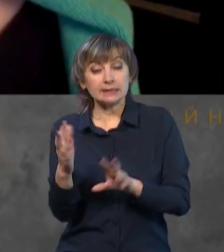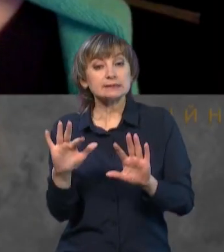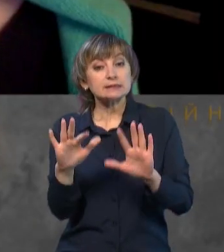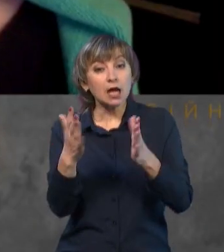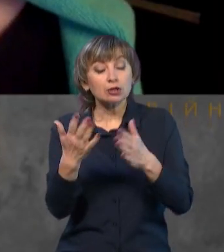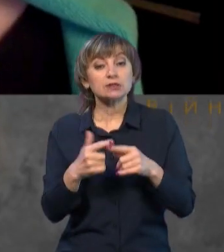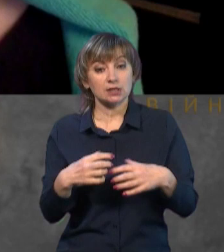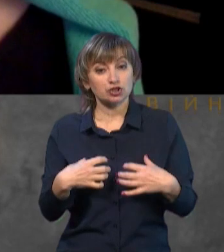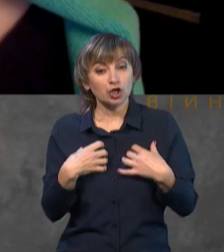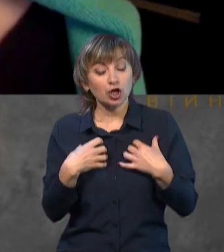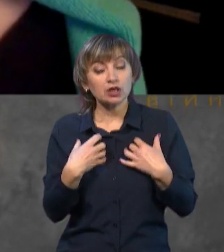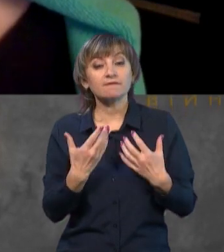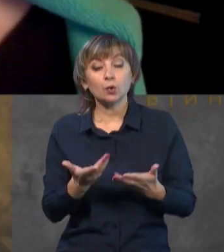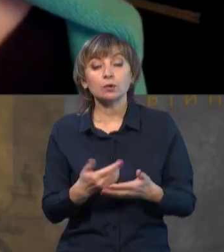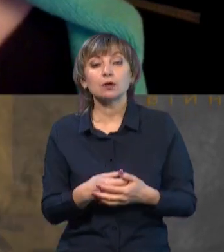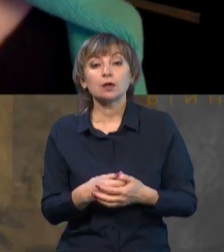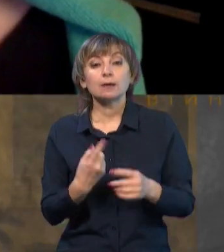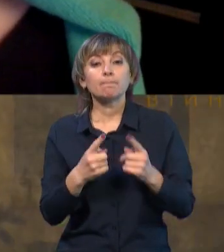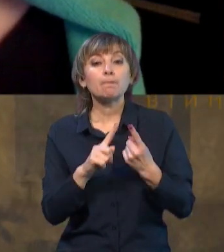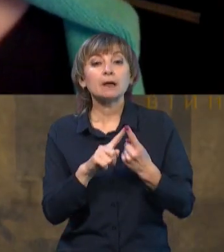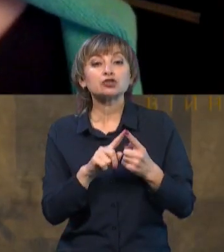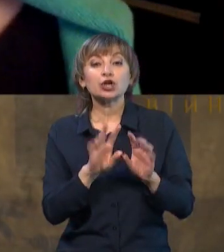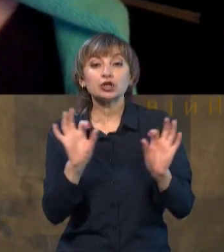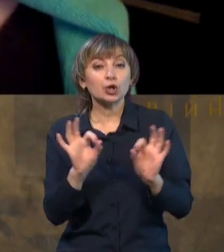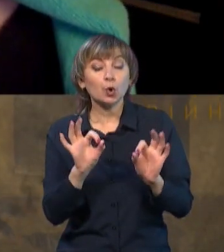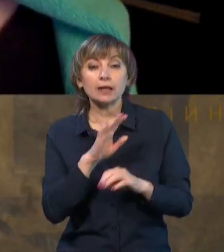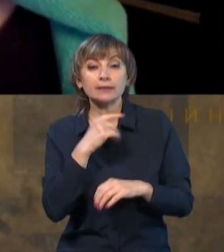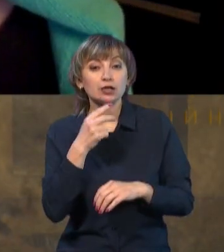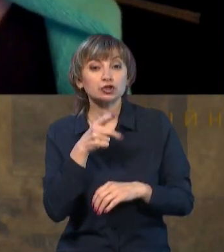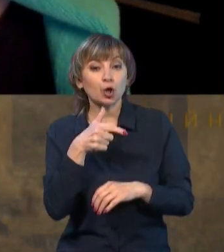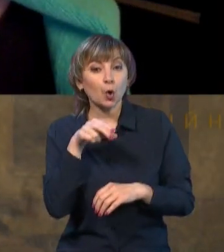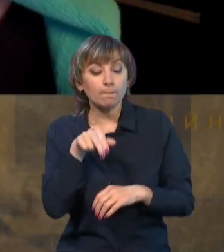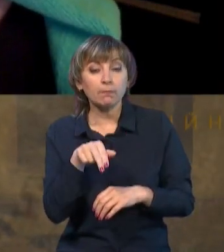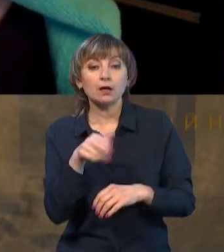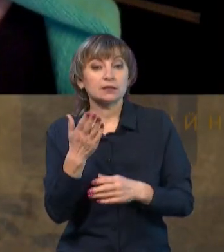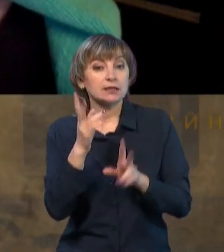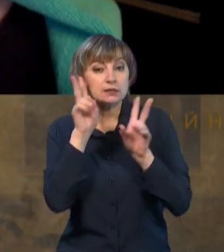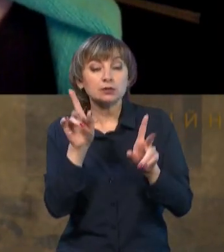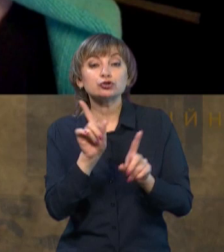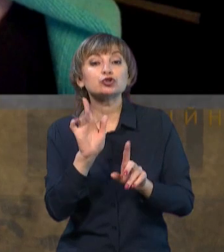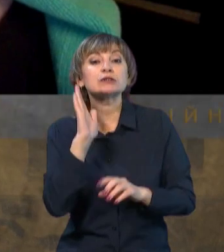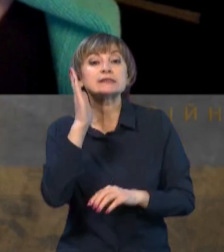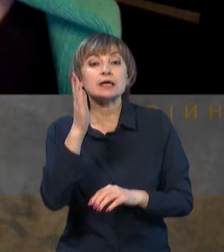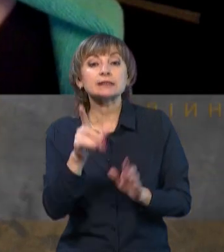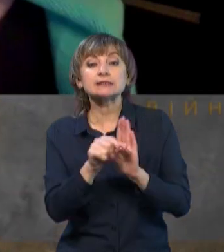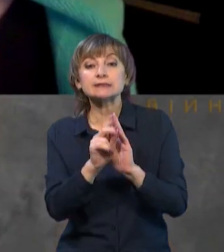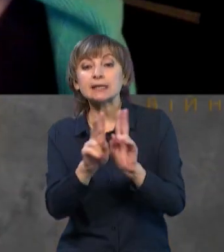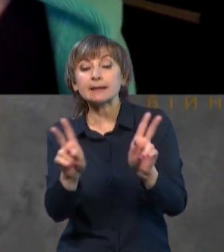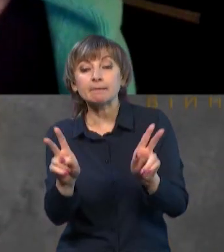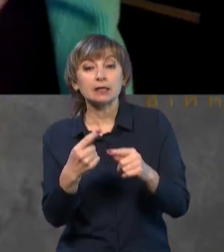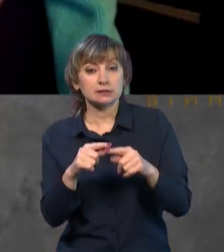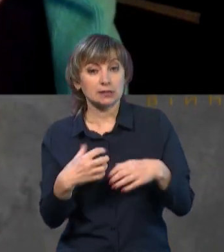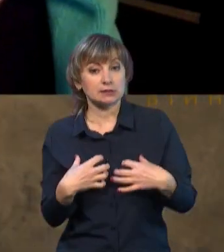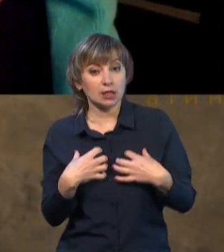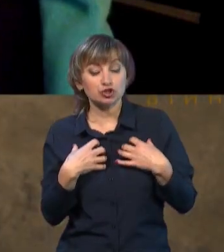оце жахливо, оце таке. Ну, по-перше, ніколи не кажи гоп, ти ніколи не знаєш, так, що станеться і з ким, і це